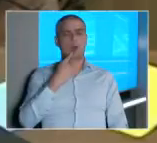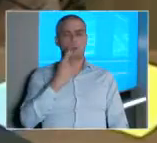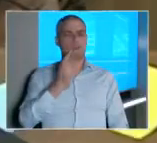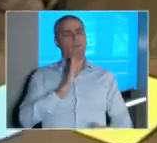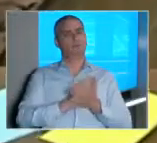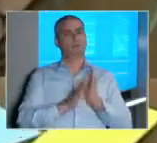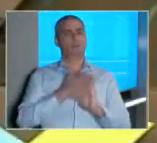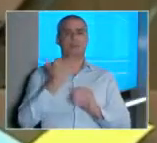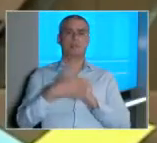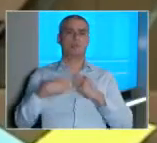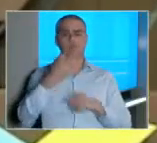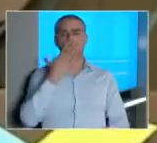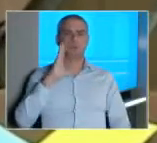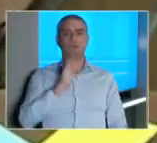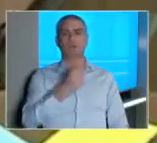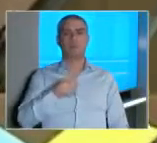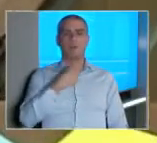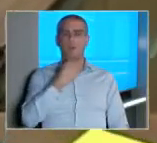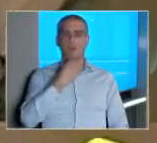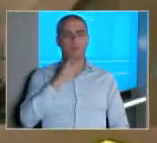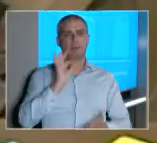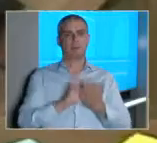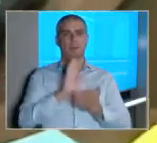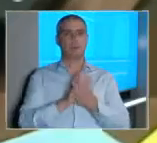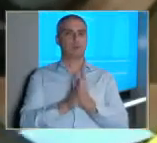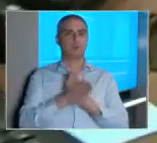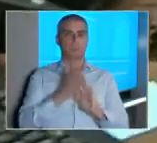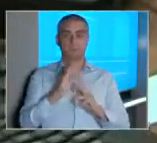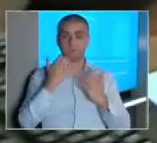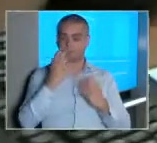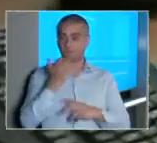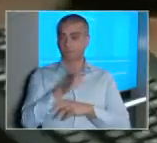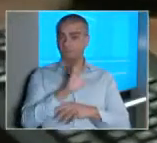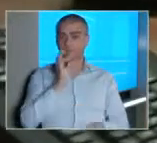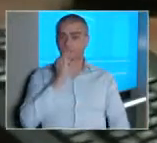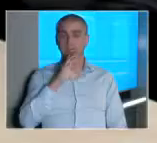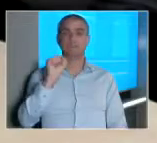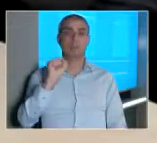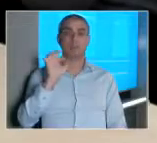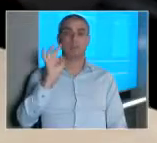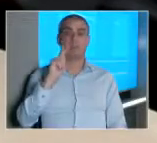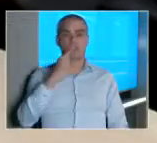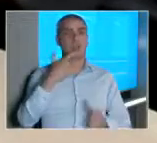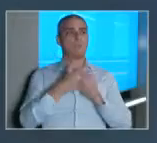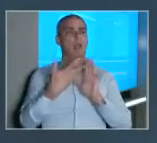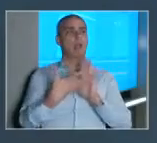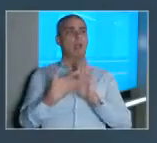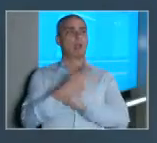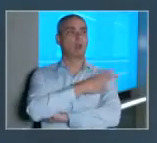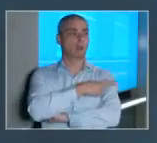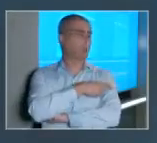נגמרו הימים שאתם סותמים לנו את הפה, נקודה. פרשת מותו של הצעיר סלמון טקה במחלקה לחקירות